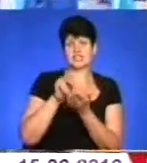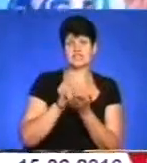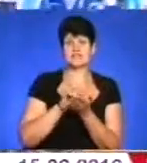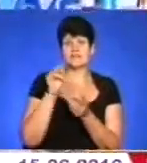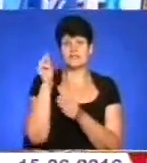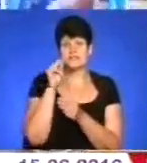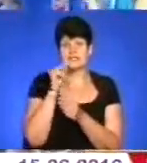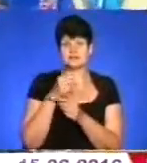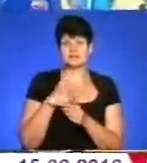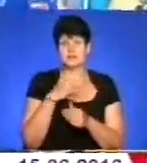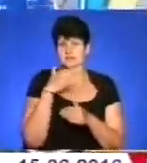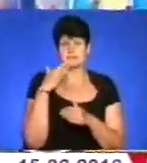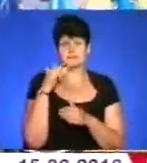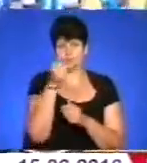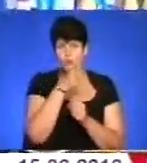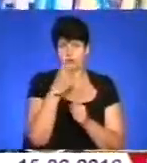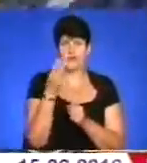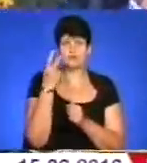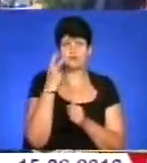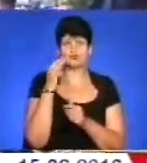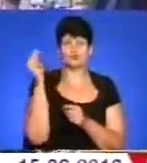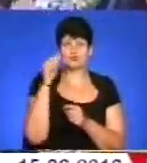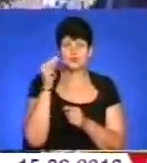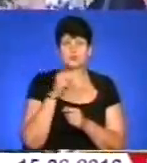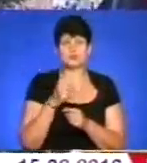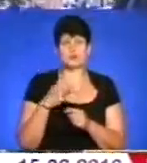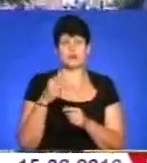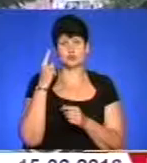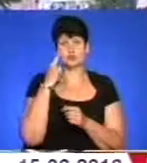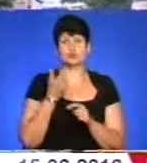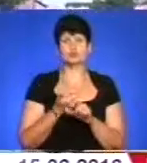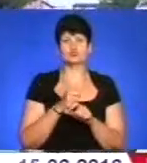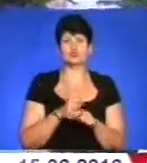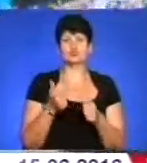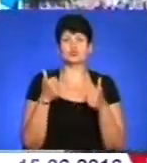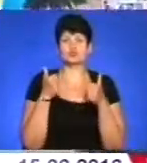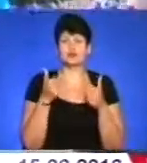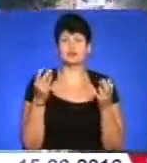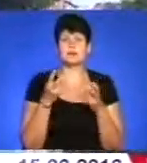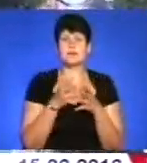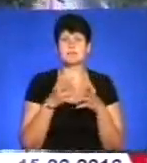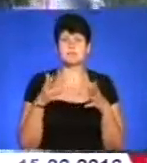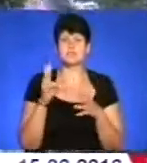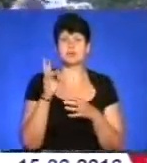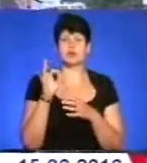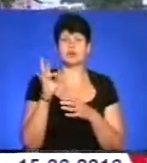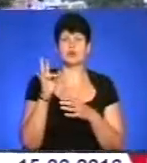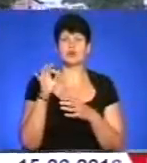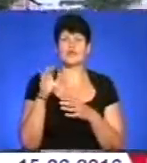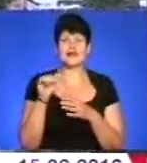вже енно років, але я вчуся постійно. Я думаю, що дуже добре. Треба побільше таких коновальців, і наша